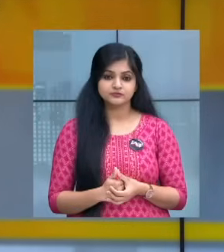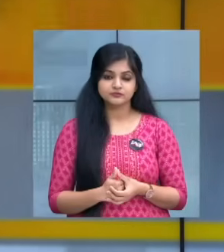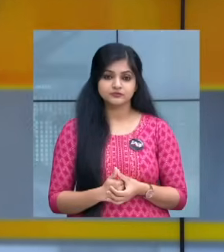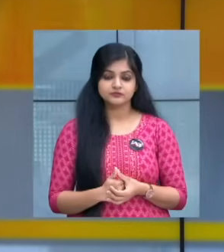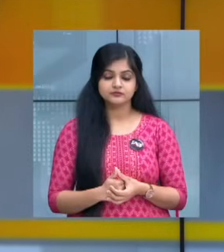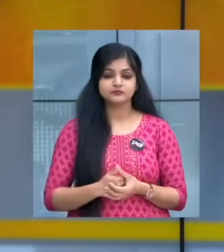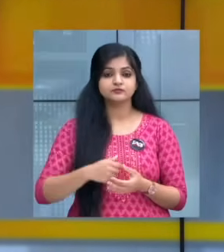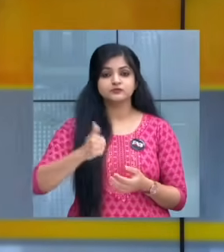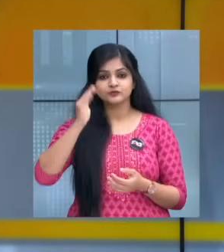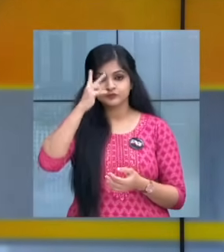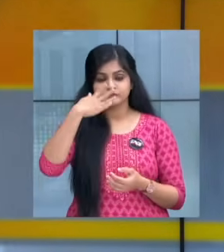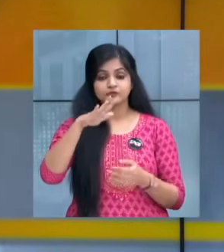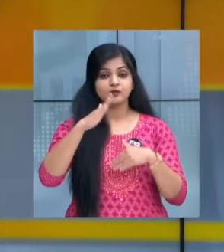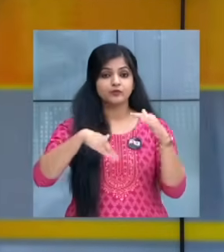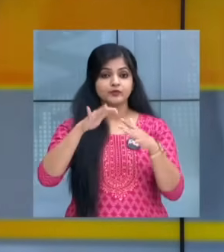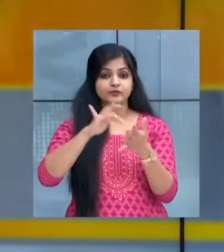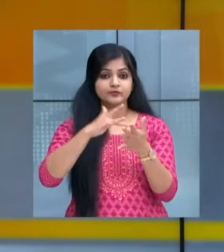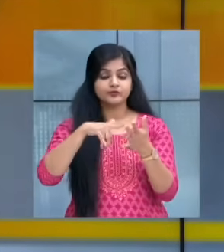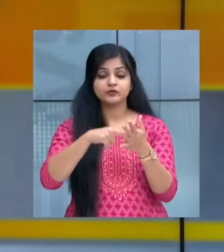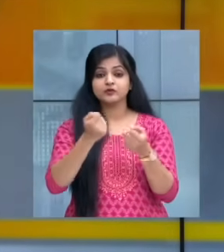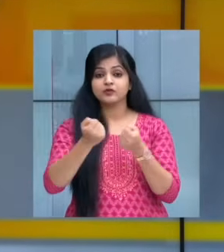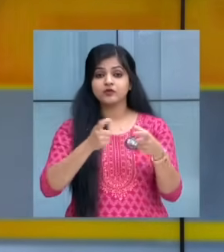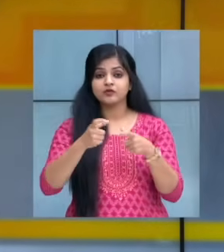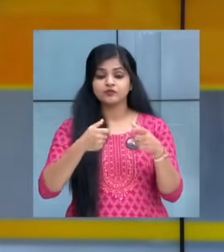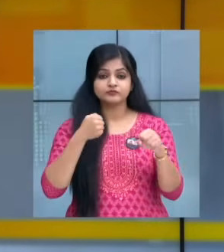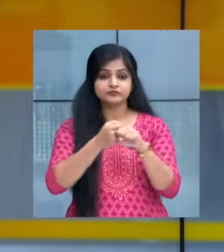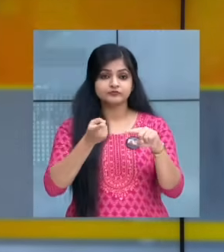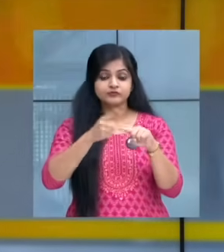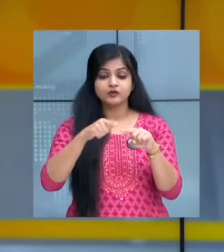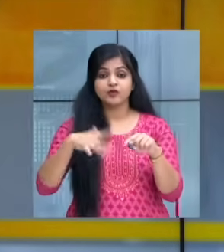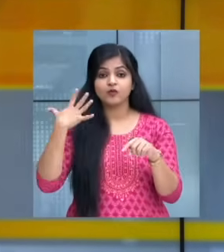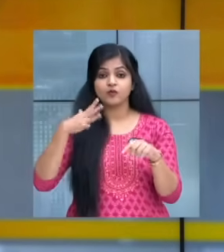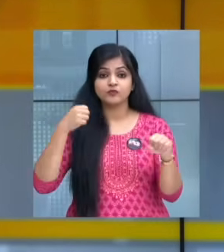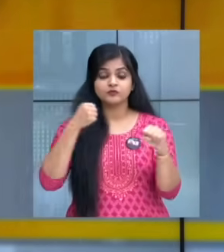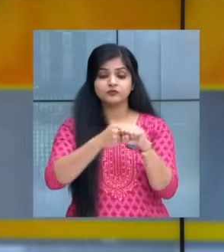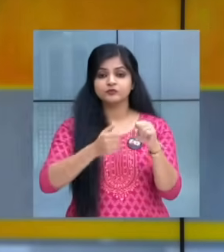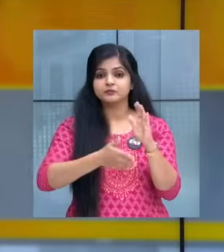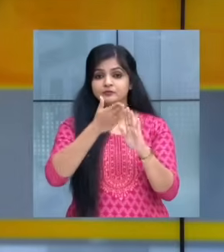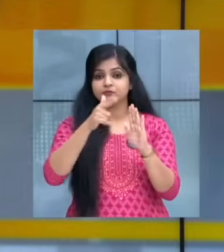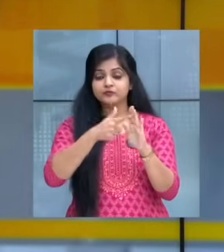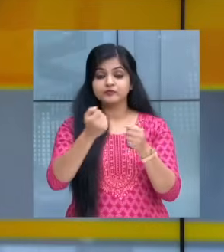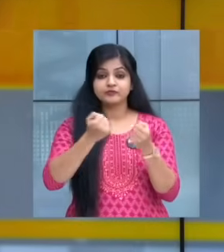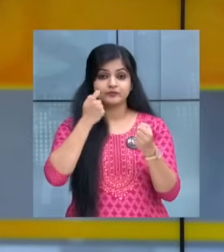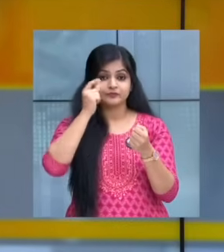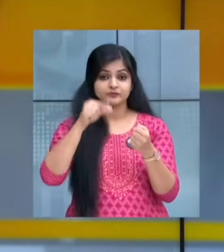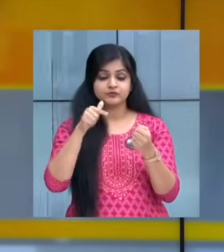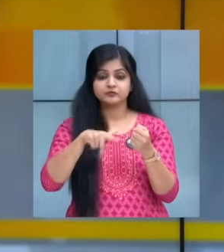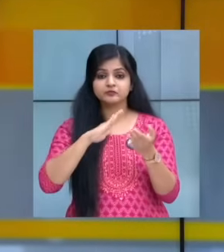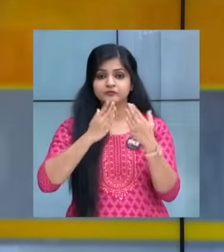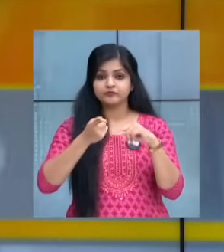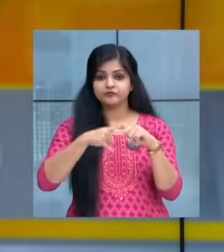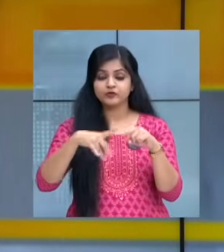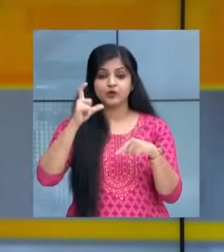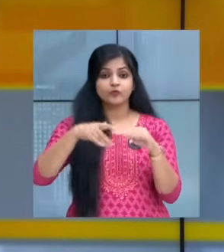ഇപ്പോൾ വരുന്നൊരു വാർത്തയിലേക്ക്. മലപ്പുറം കോട്ടയ്ക്കൽ പുത്തൂരിൽ വാഹനാപകടം. നിയന്ത്രണം വിട്ട ലോറി കെട്ടിടത്തിലേക്ക് ഇടിച്ചു കയറി ലോറി ഡ്രൈവർക്ക് ദാരുണാന്ത്യമുണ്ടായി.